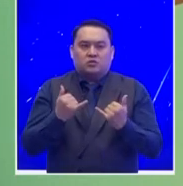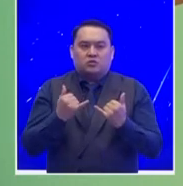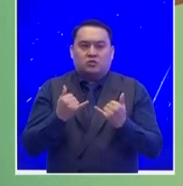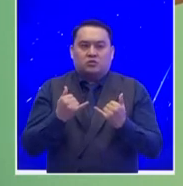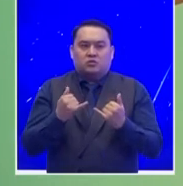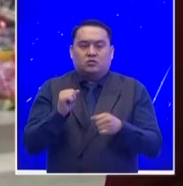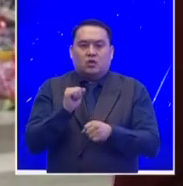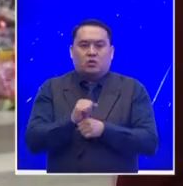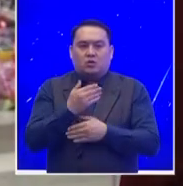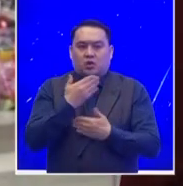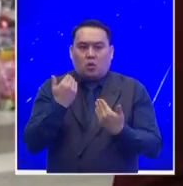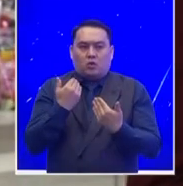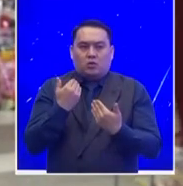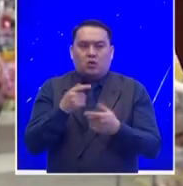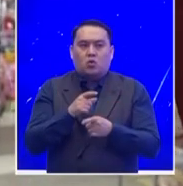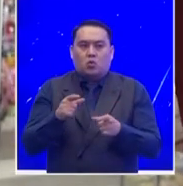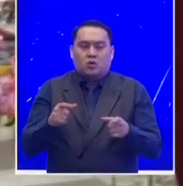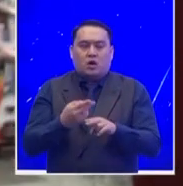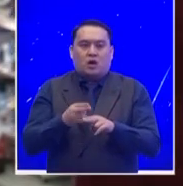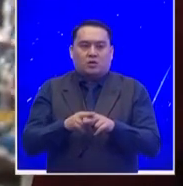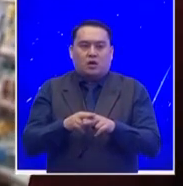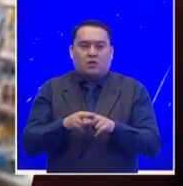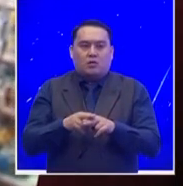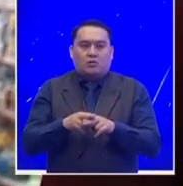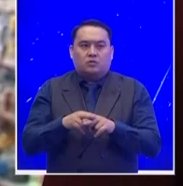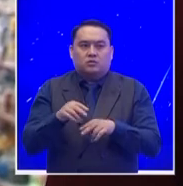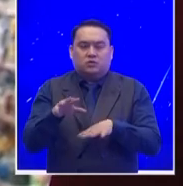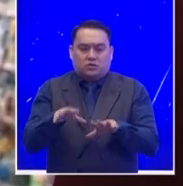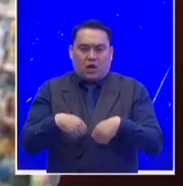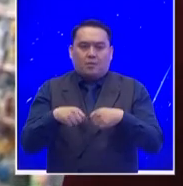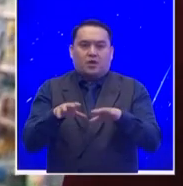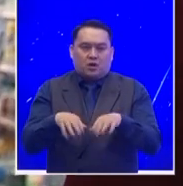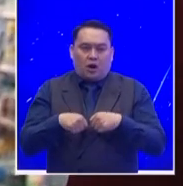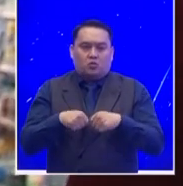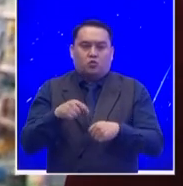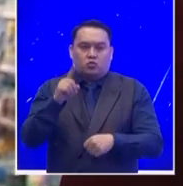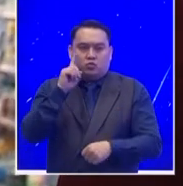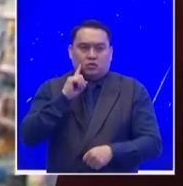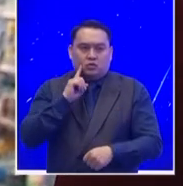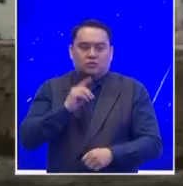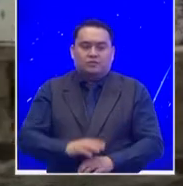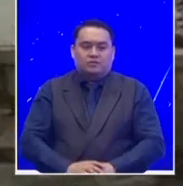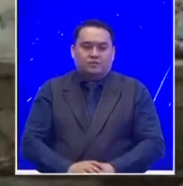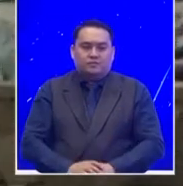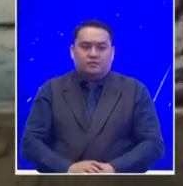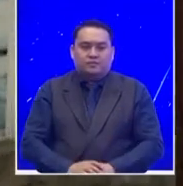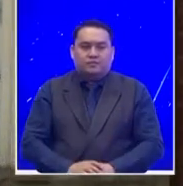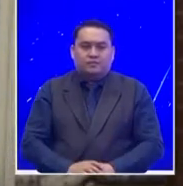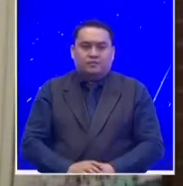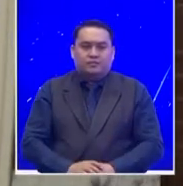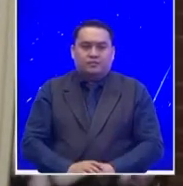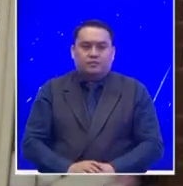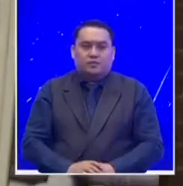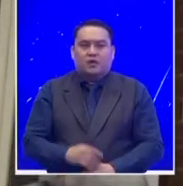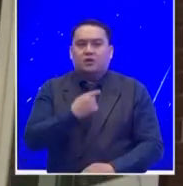вообще. Люди стесняются все равно. И как бы вот этот вот весь поток людей, из-за этого, может быть, да, чуть-чуть стеснение есть. Долго не решался подойти к